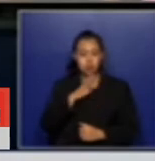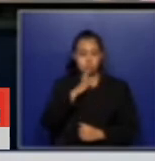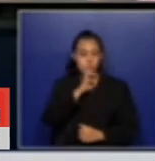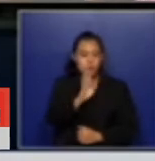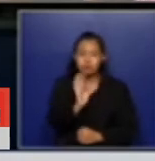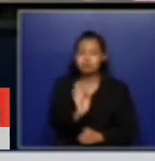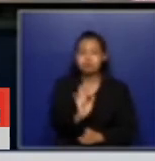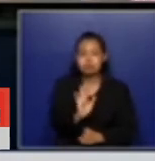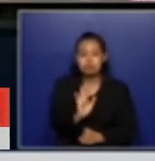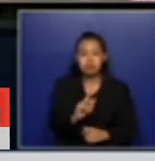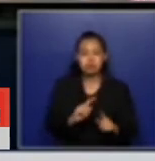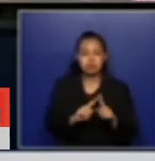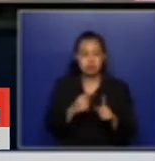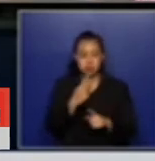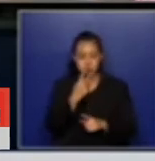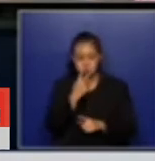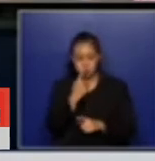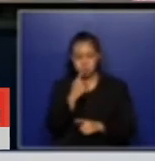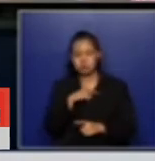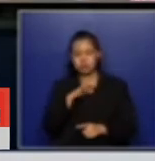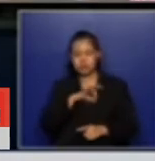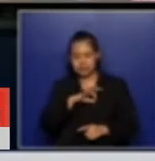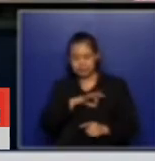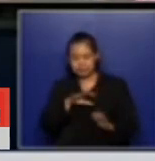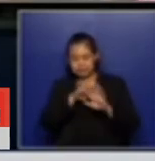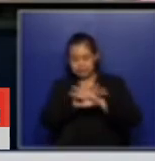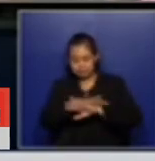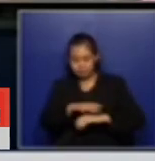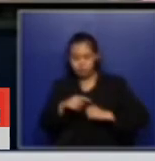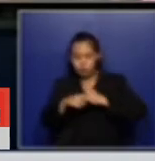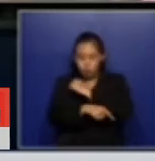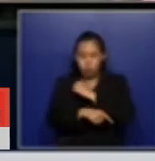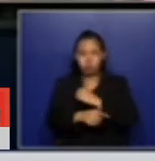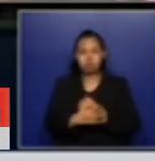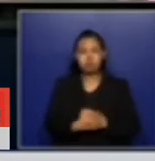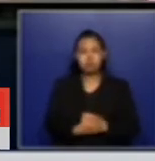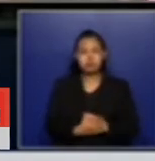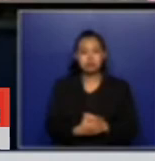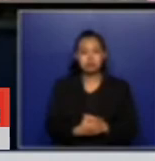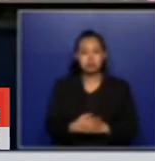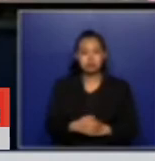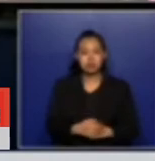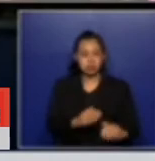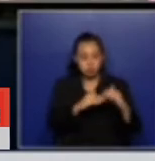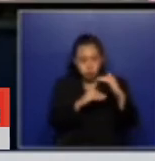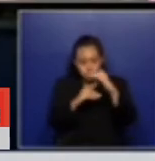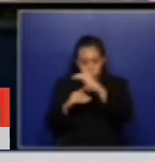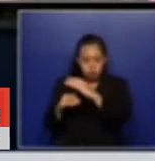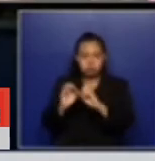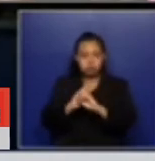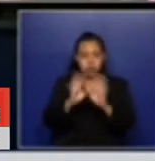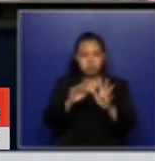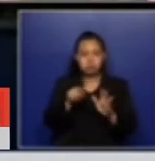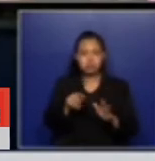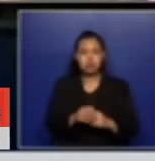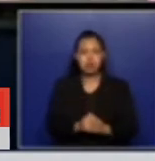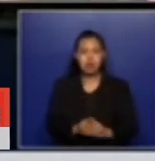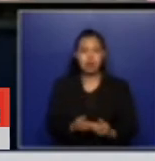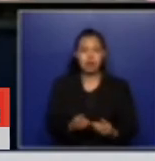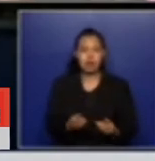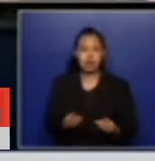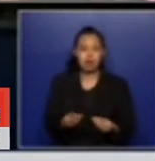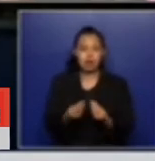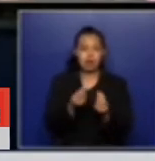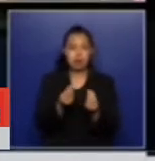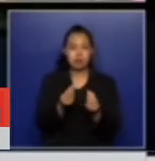ส่อไปในทางทุจริตมีการล็อกสเปคเอื้อประโยชน์พวกพ้องและกลุ่มทุนนะครับมัน